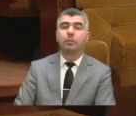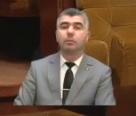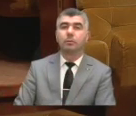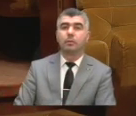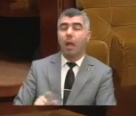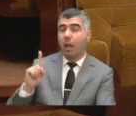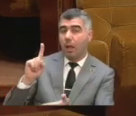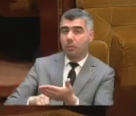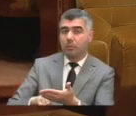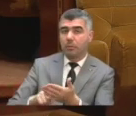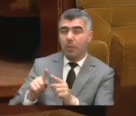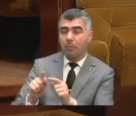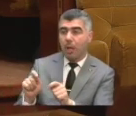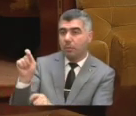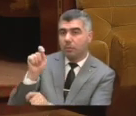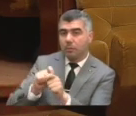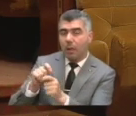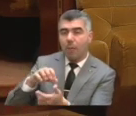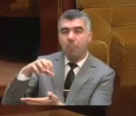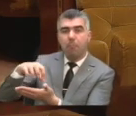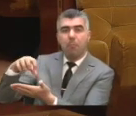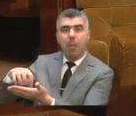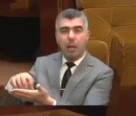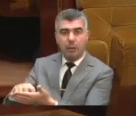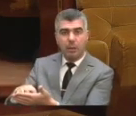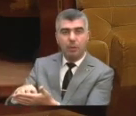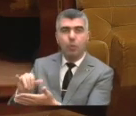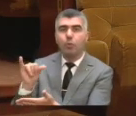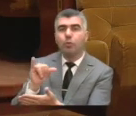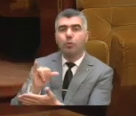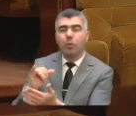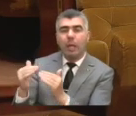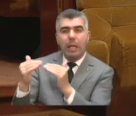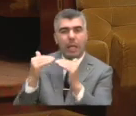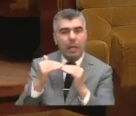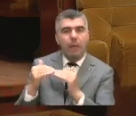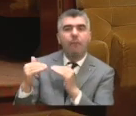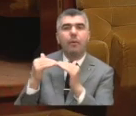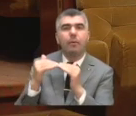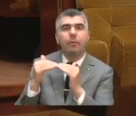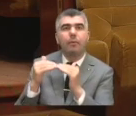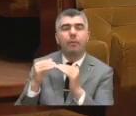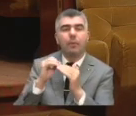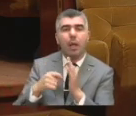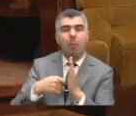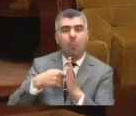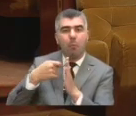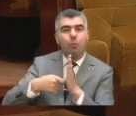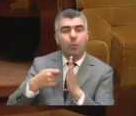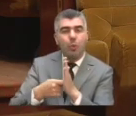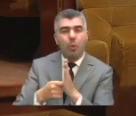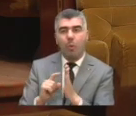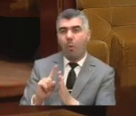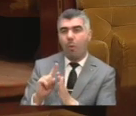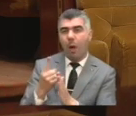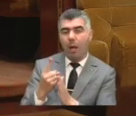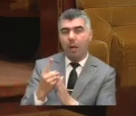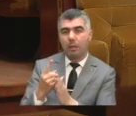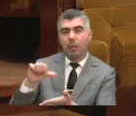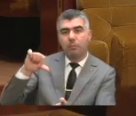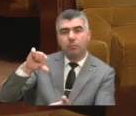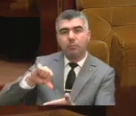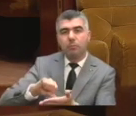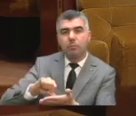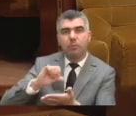بتعميم محطات تحلية المياه بمختلف المناطق. أين هي العدالة المجارية بمشروع واحد من محطة